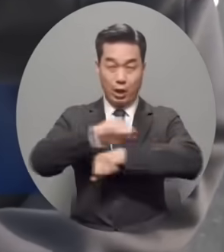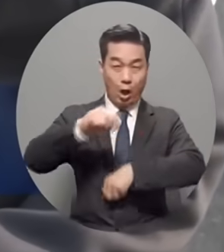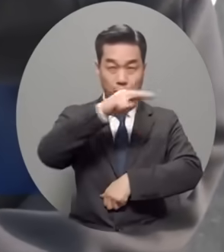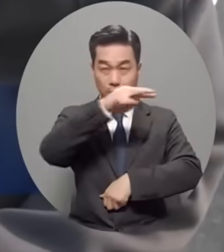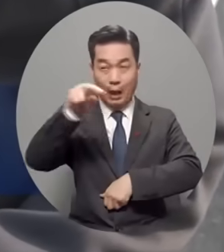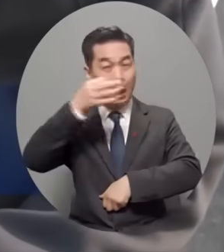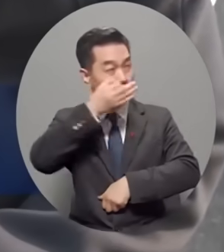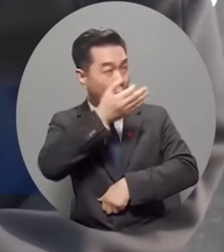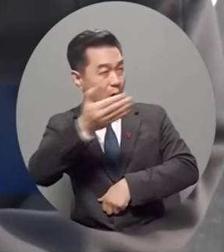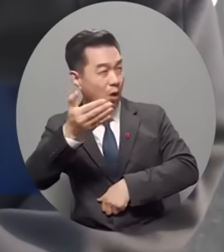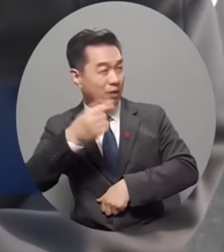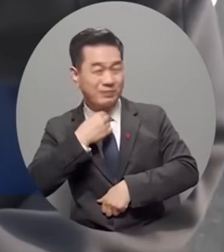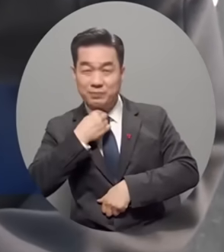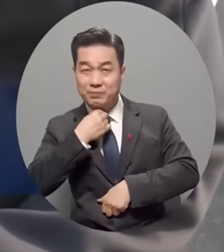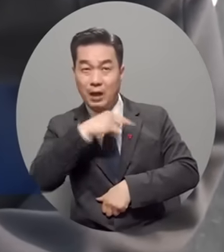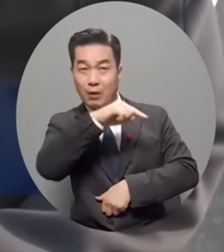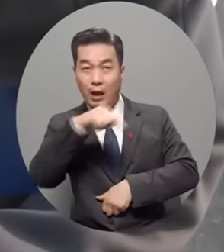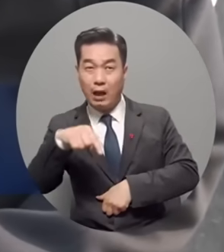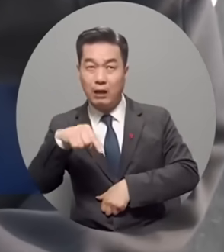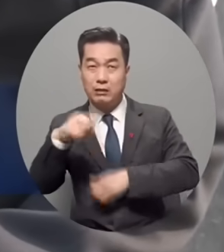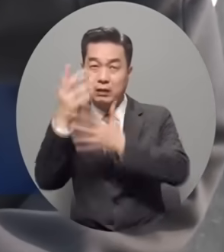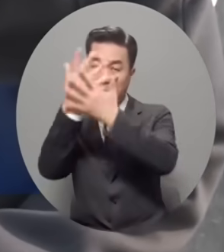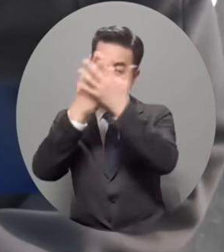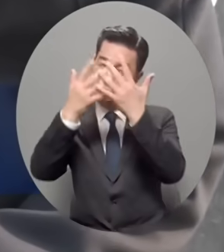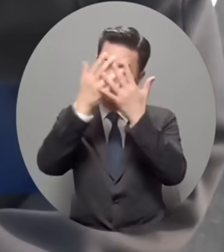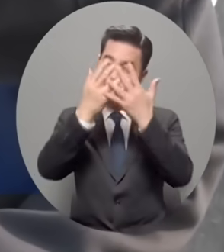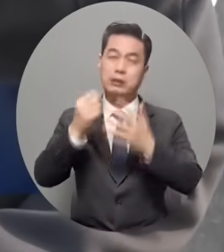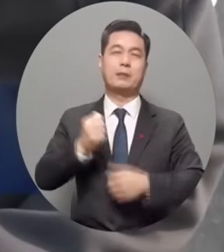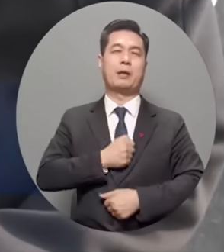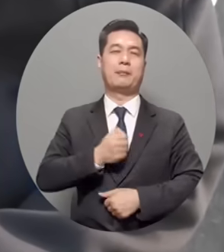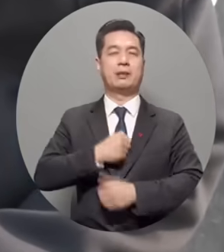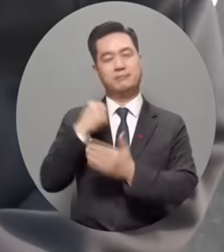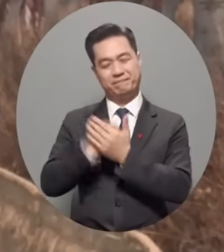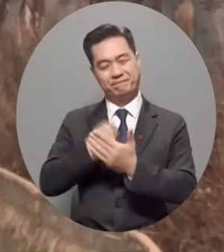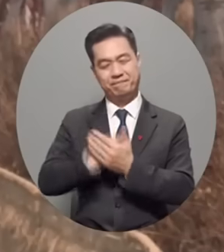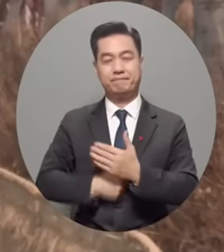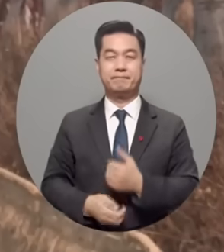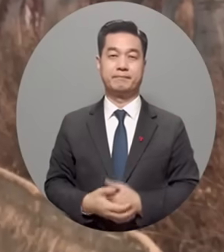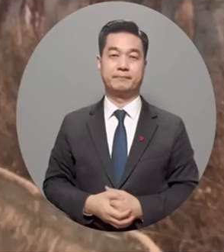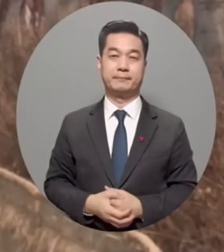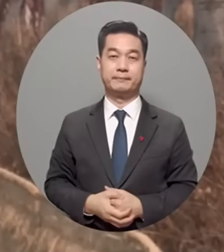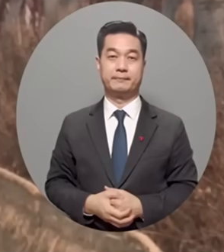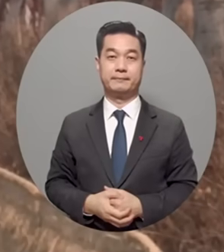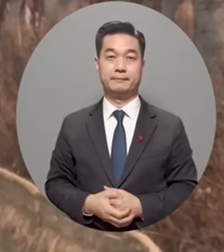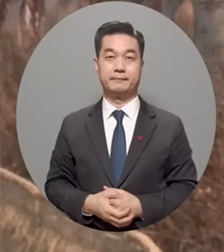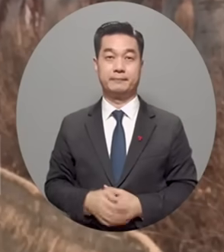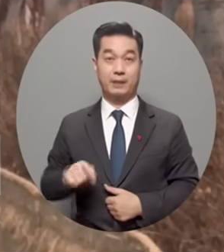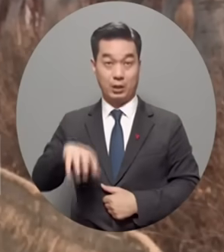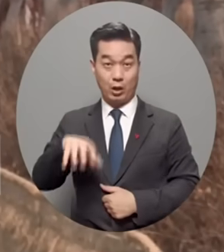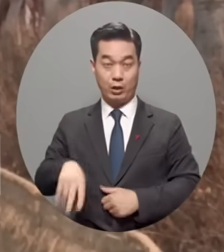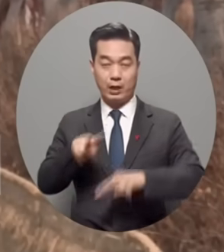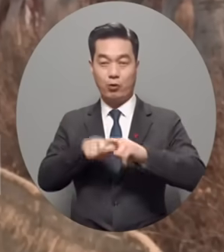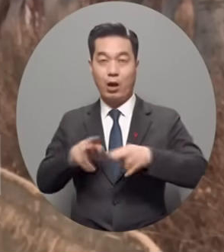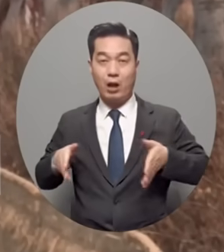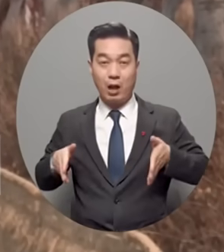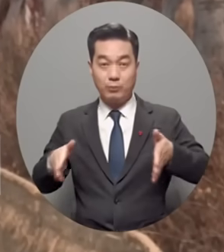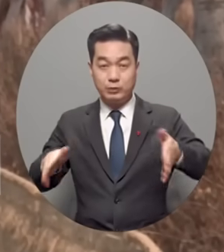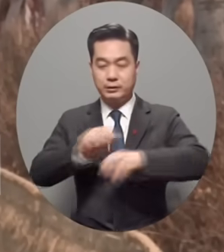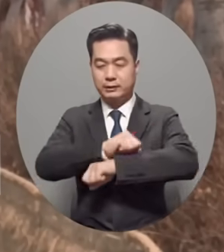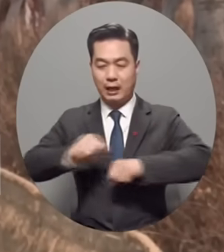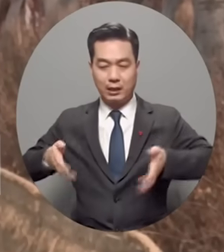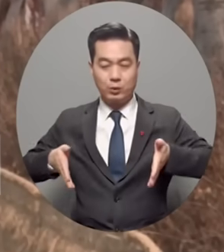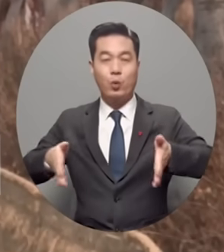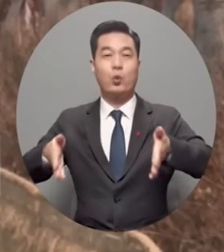보여주려고 왔는데 좀 이렇게 뿌옇고 갑갑하고 그래서 아쉬워요. 네, 여기는 광화문 광장 앞 도로입니다.